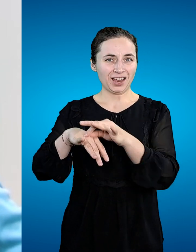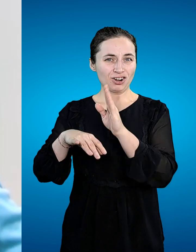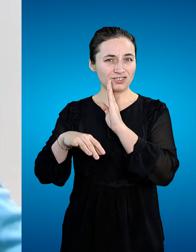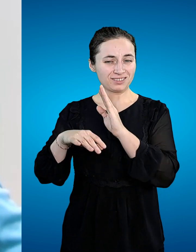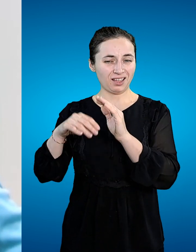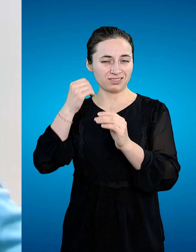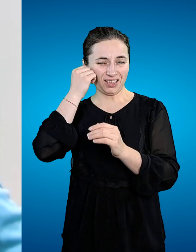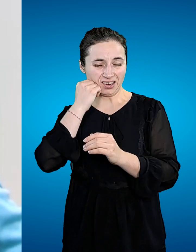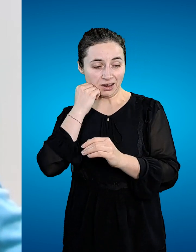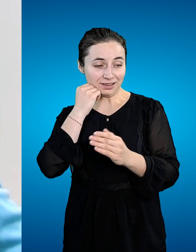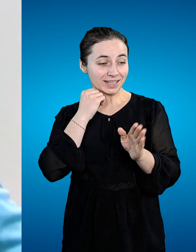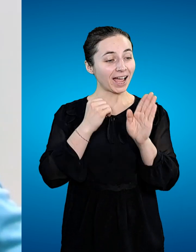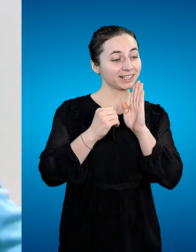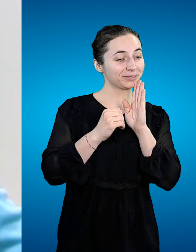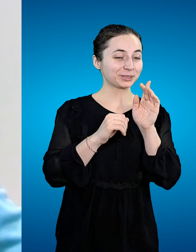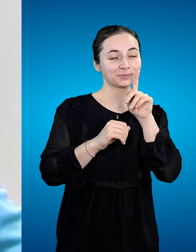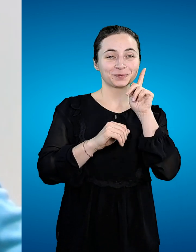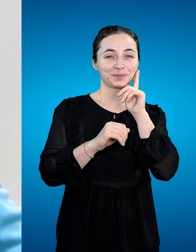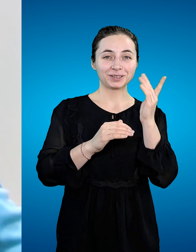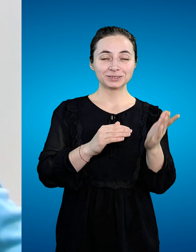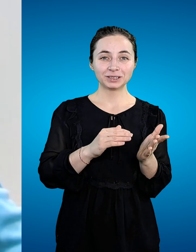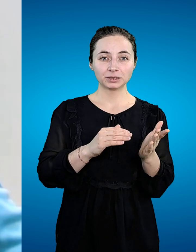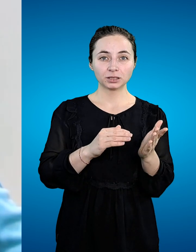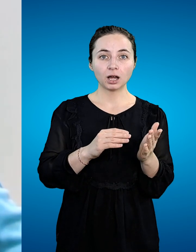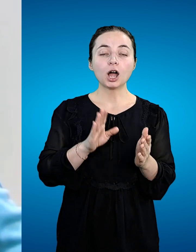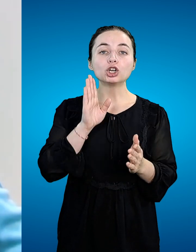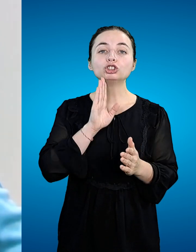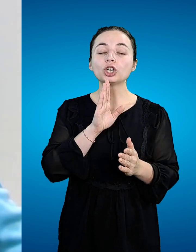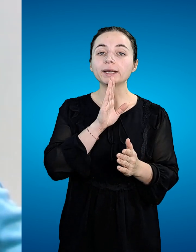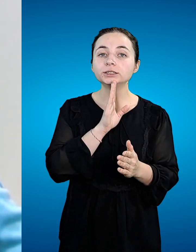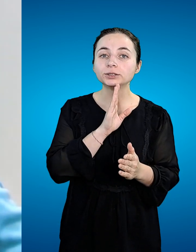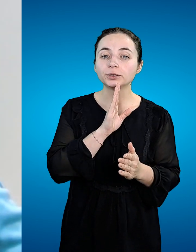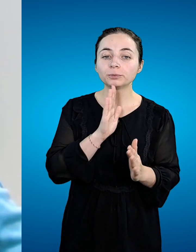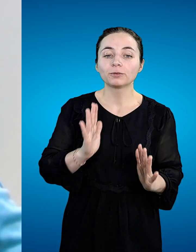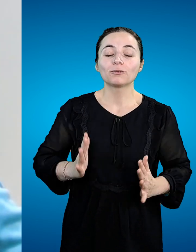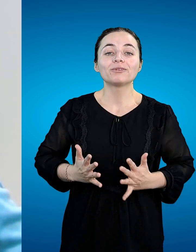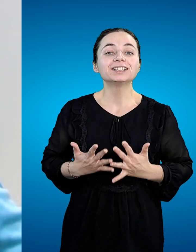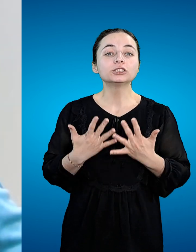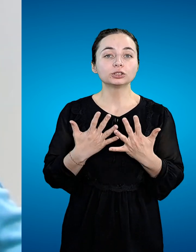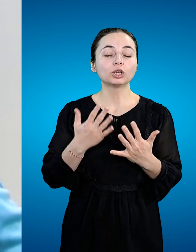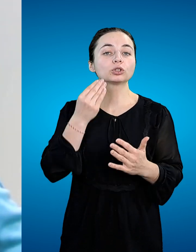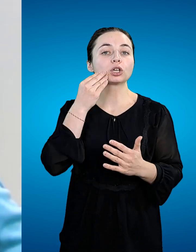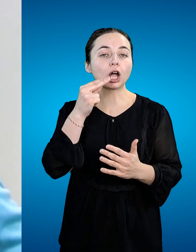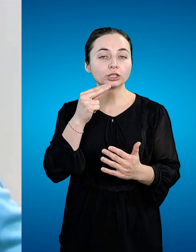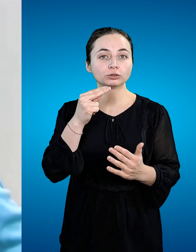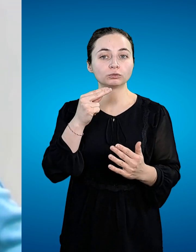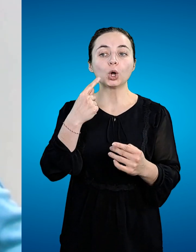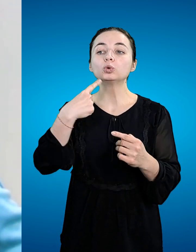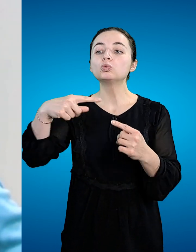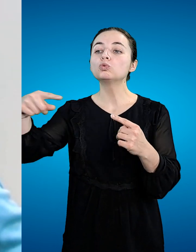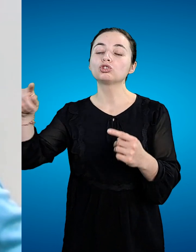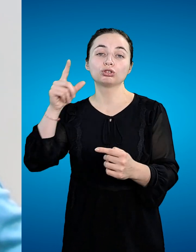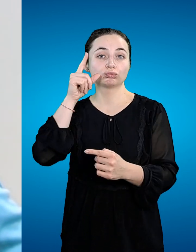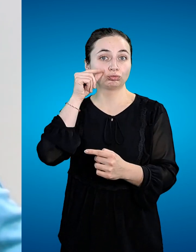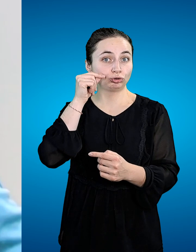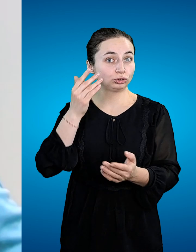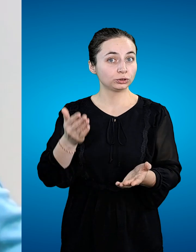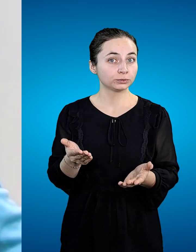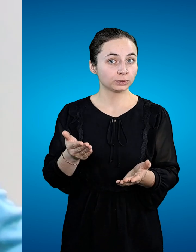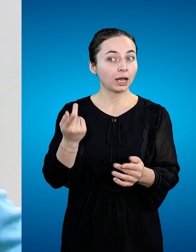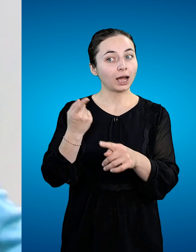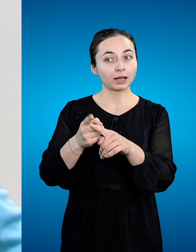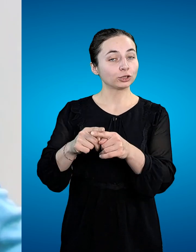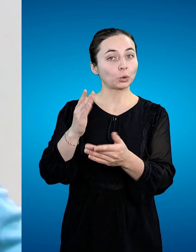жена стареет, а девушки молодеют. Вот. Женщины восхищаются качествами других